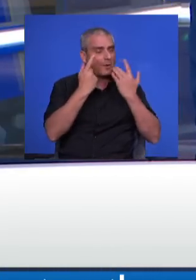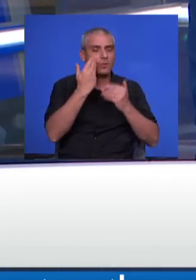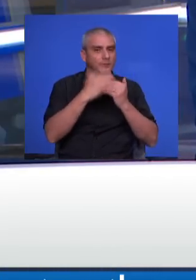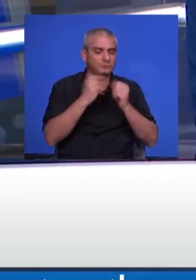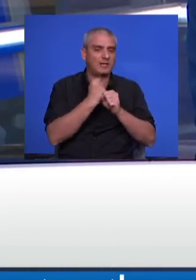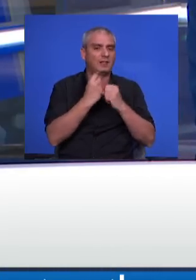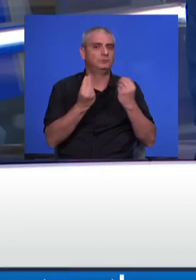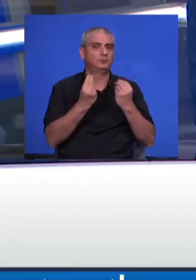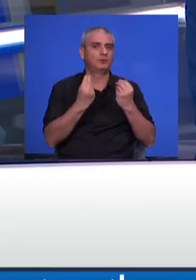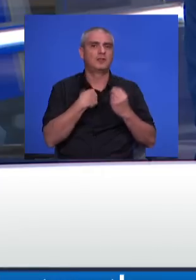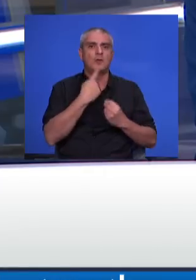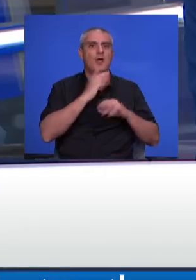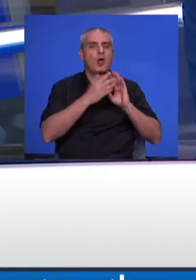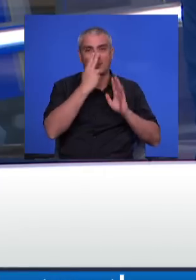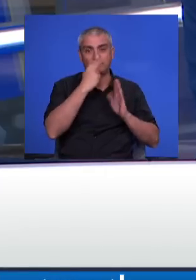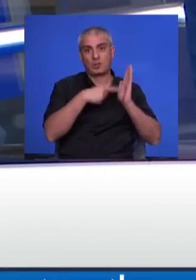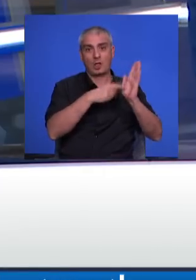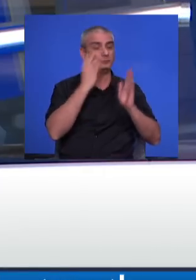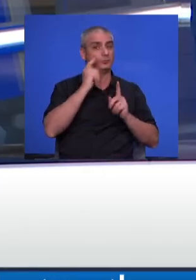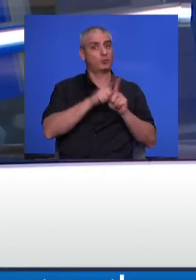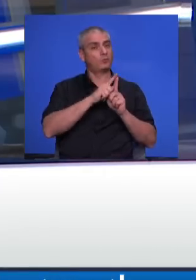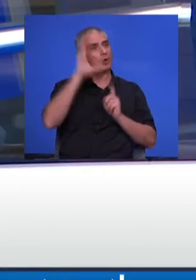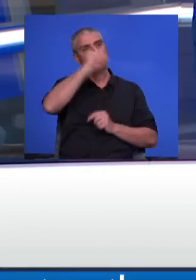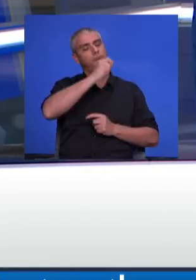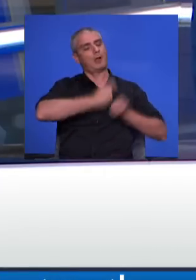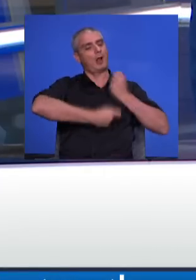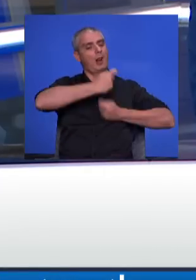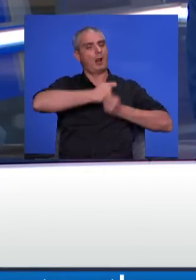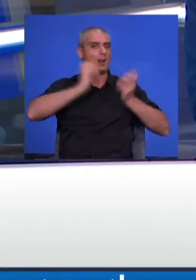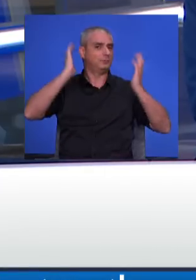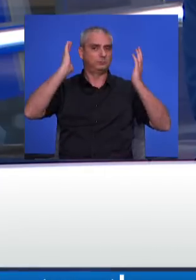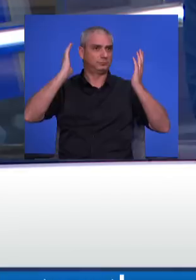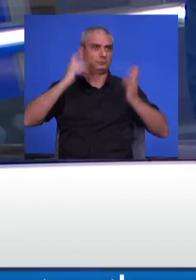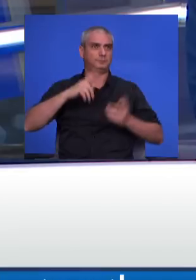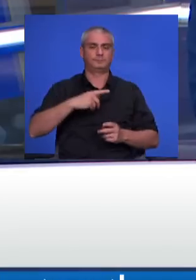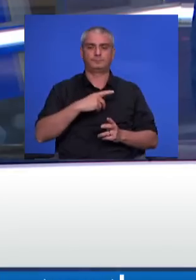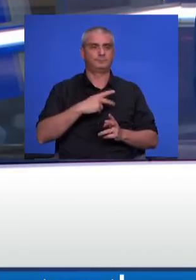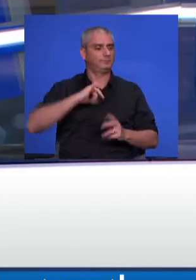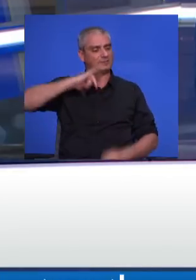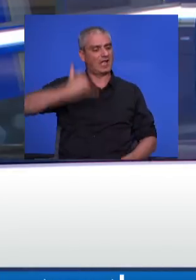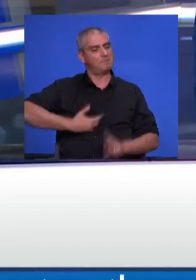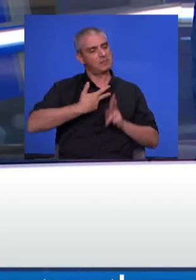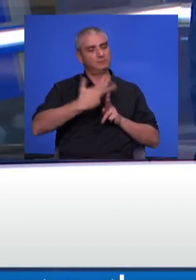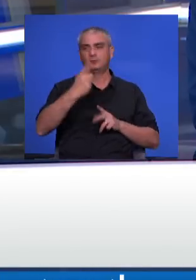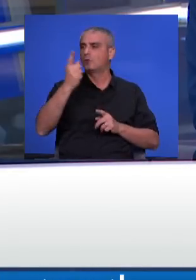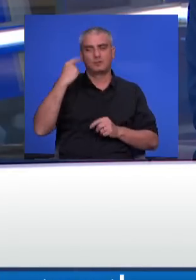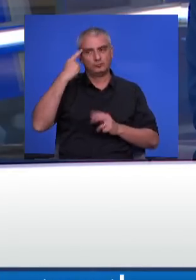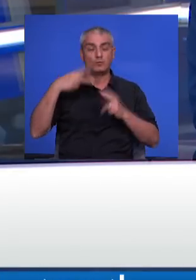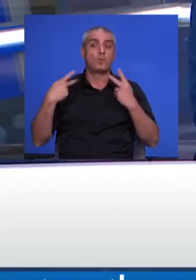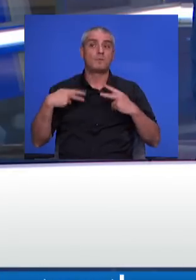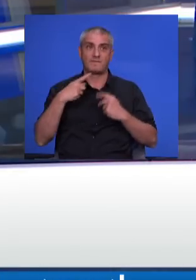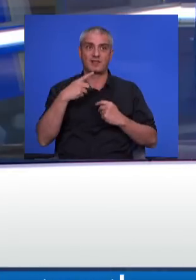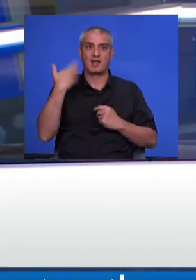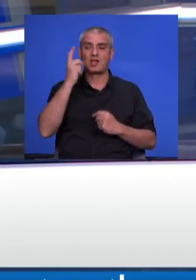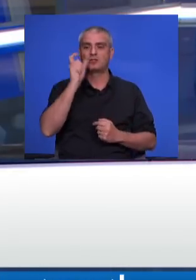משהו, אבל אני אומר, כל הניסיון להציג את סמוטריץ' כאילו יש לו איזו אג'נדה כלכלית כזאת שקפיטליסטית... אני חושבת שהוא בעיקר מפחד להיות